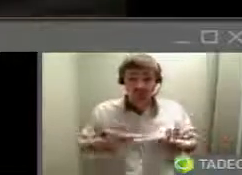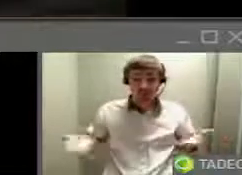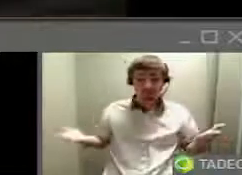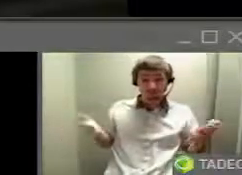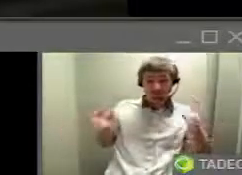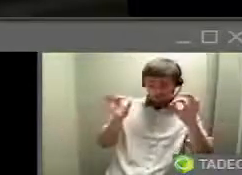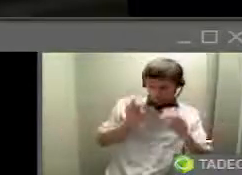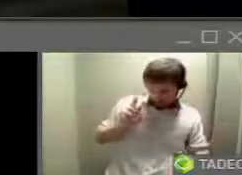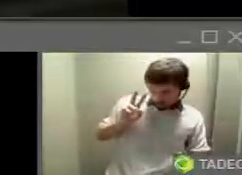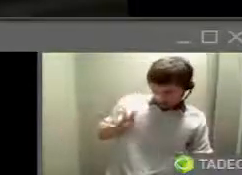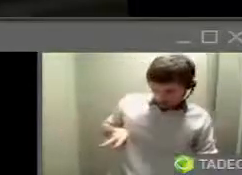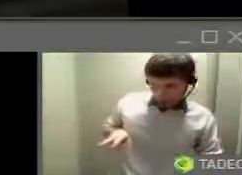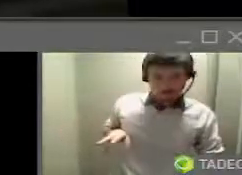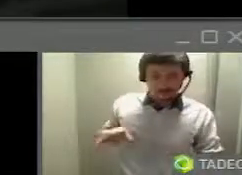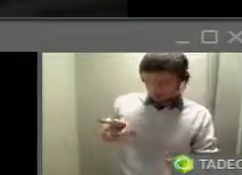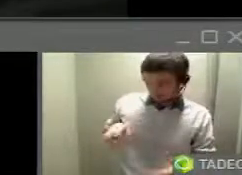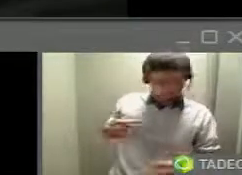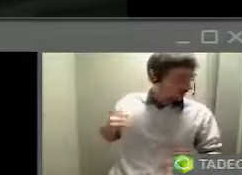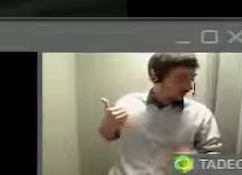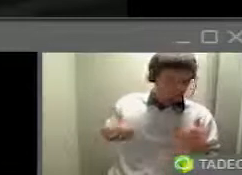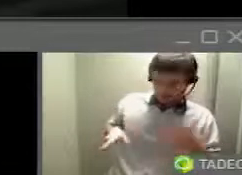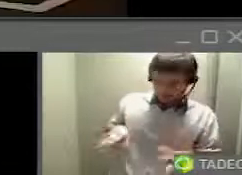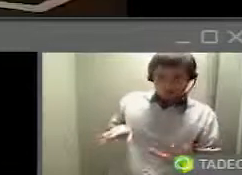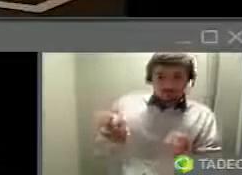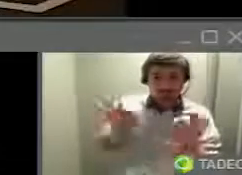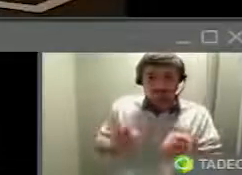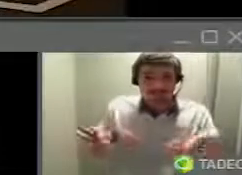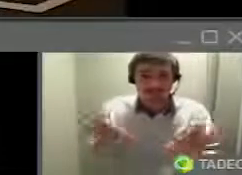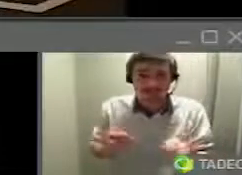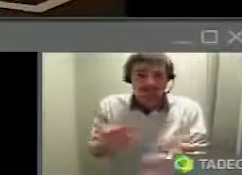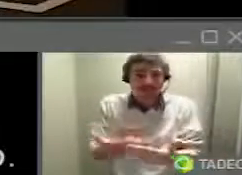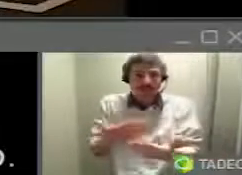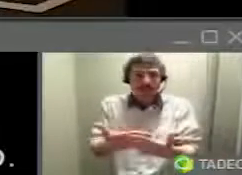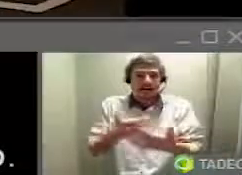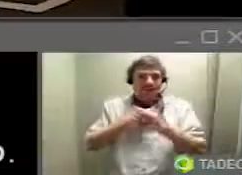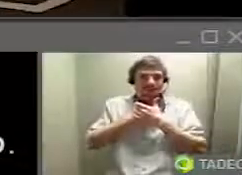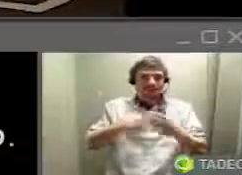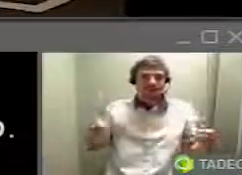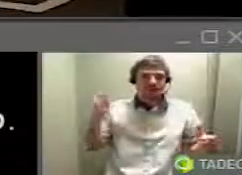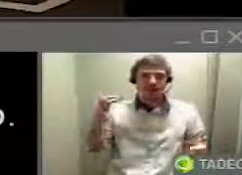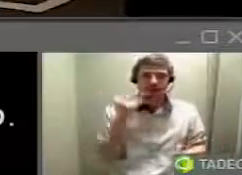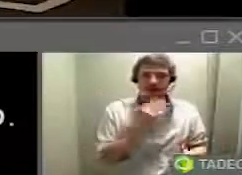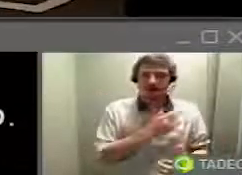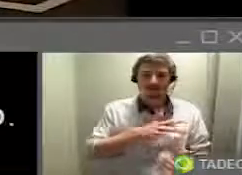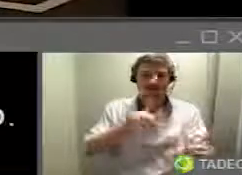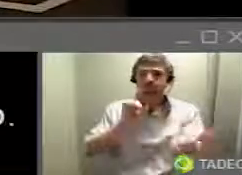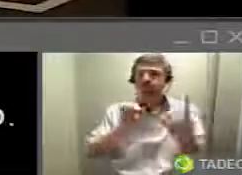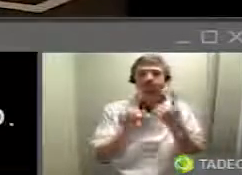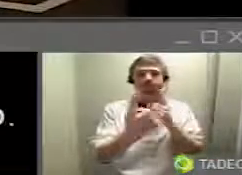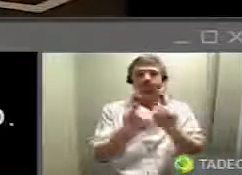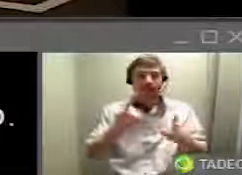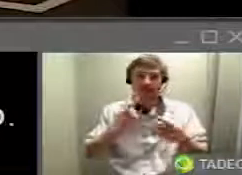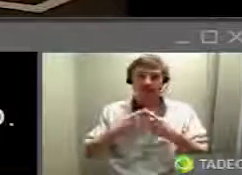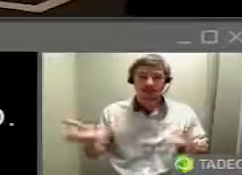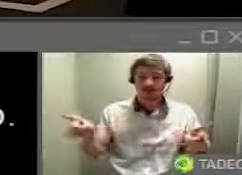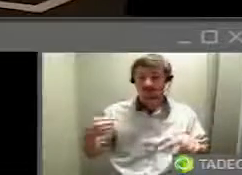parfois lourd sur le handicap. Ça, c'est une accessibilité qui était très belle à vivre. Et là, pour avoir passé quelques jours à Paris